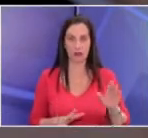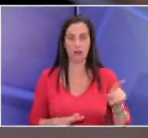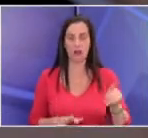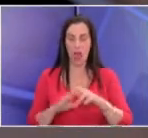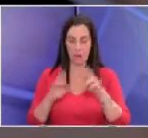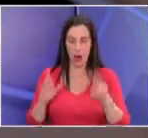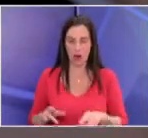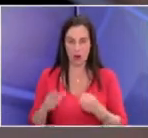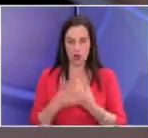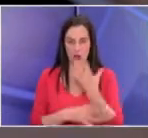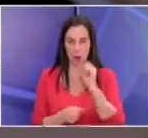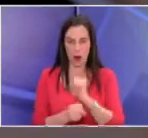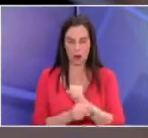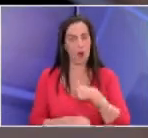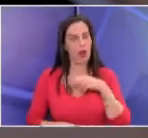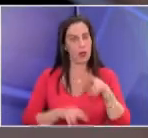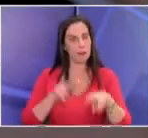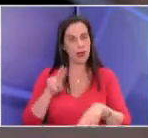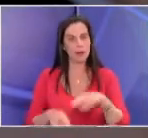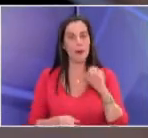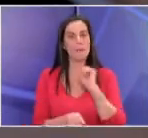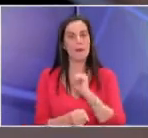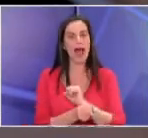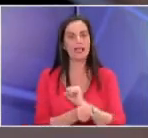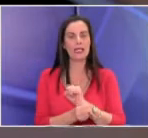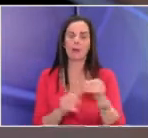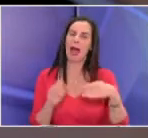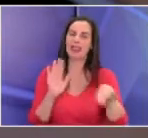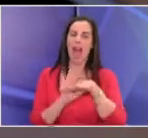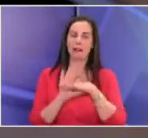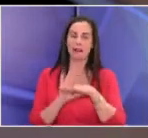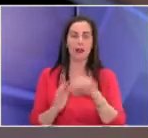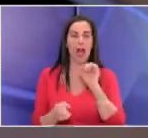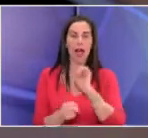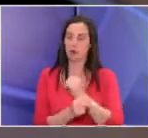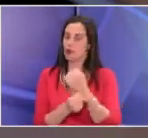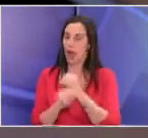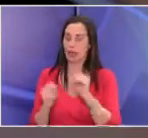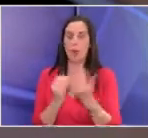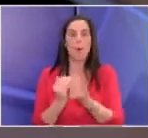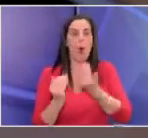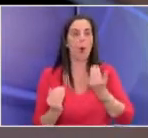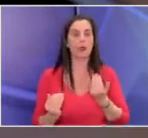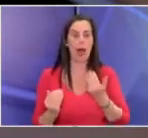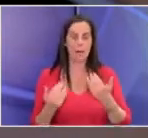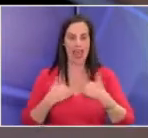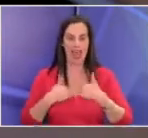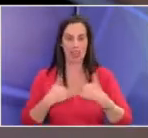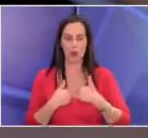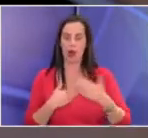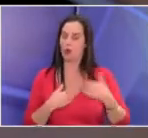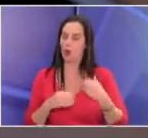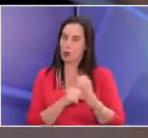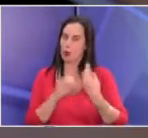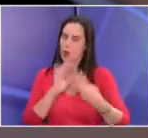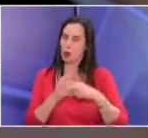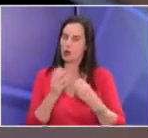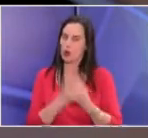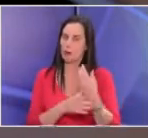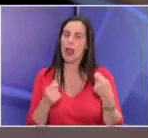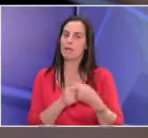הזאת? סטופ. אוקיי. אז קודם כל אני מתחברת למה שאתה אומר מהבחינה הזאת, שהמאסר לא